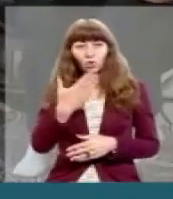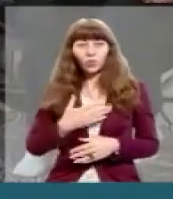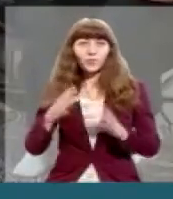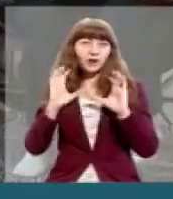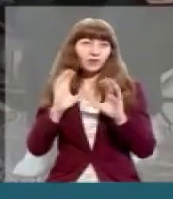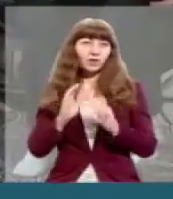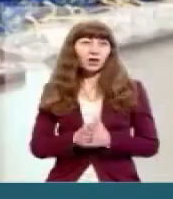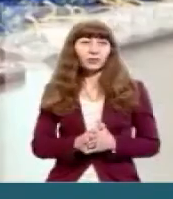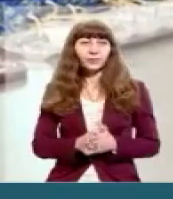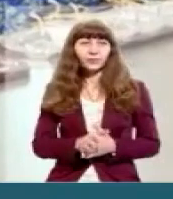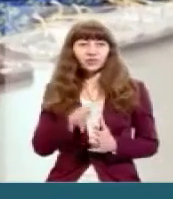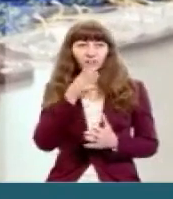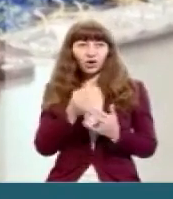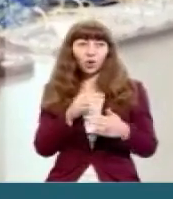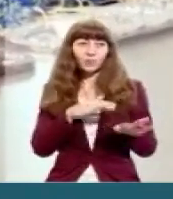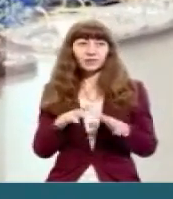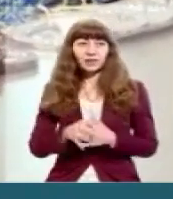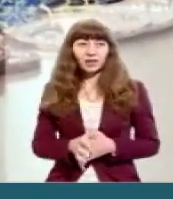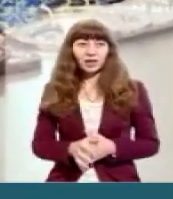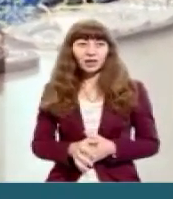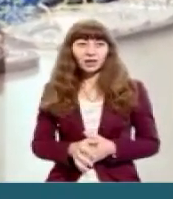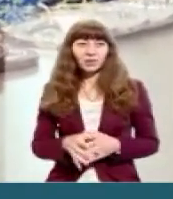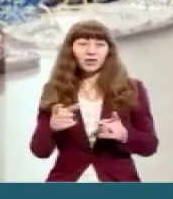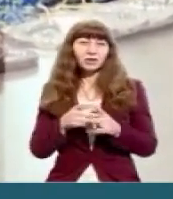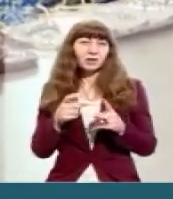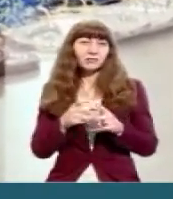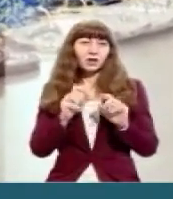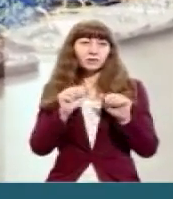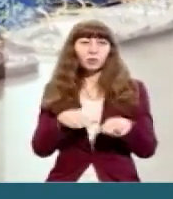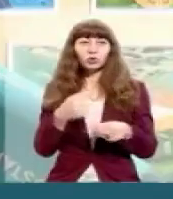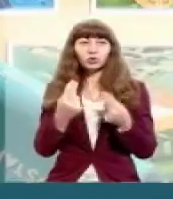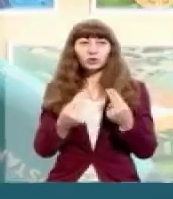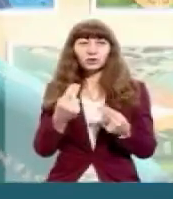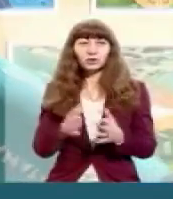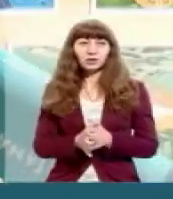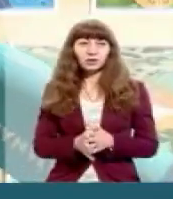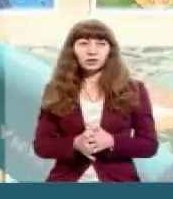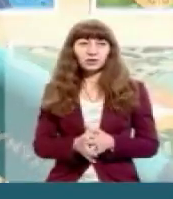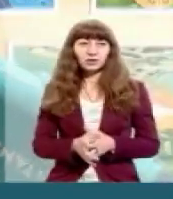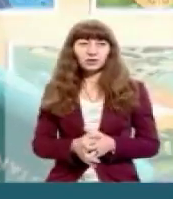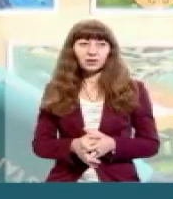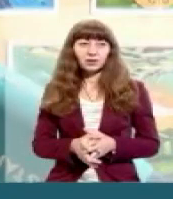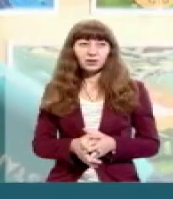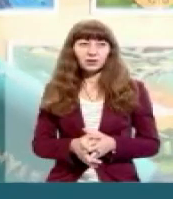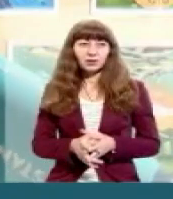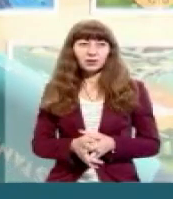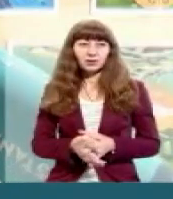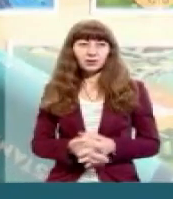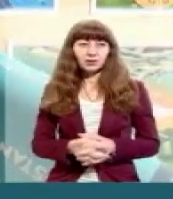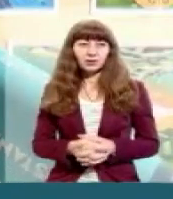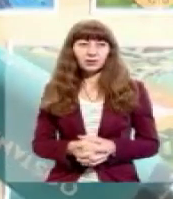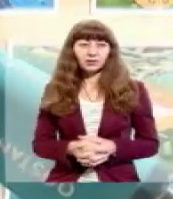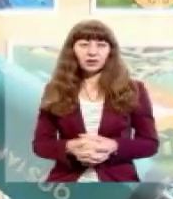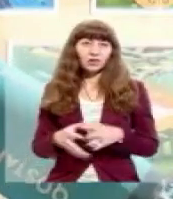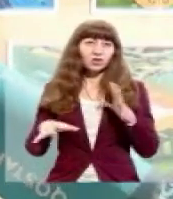Оның айтуынша, ойыншының биіктікке секіру қабілеті жоғары, жылдам, епті болу керек. И летом я начал искать уже